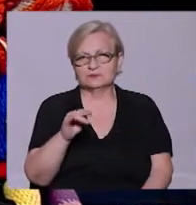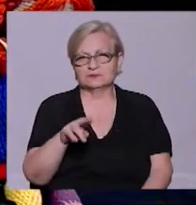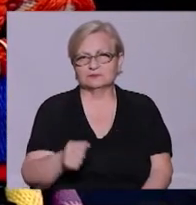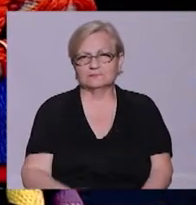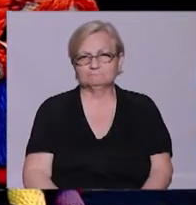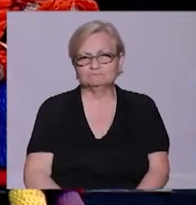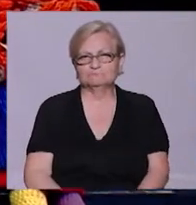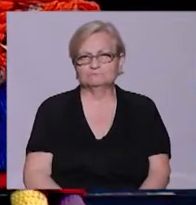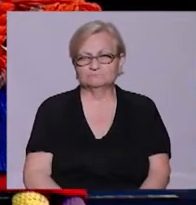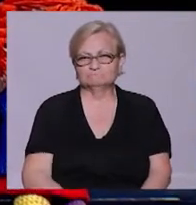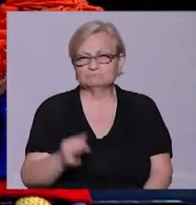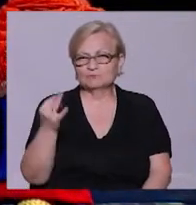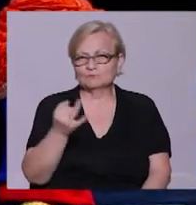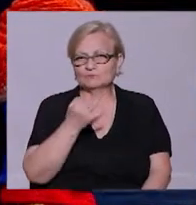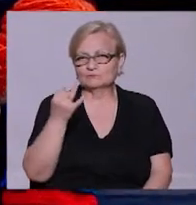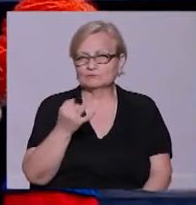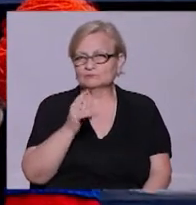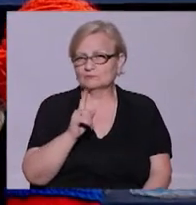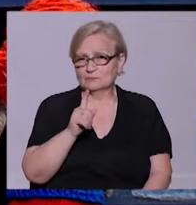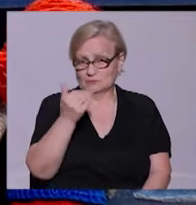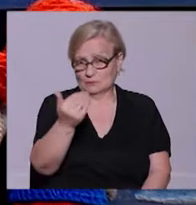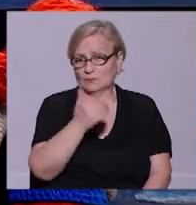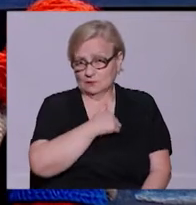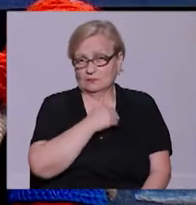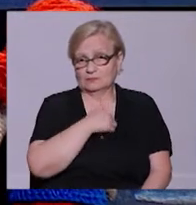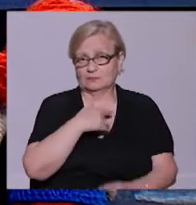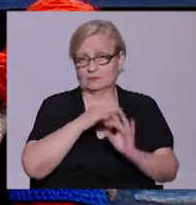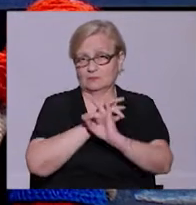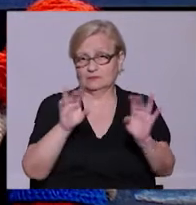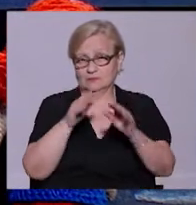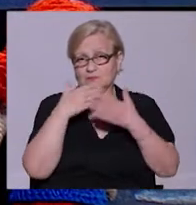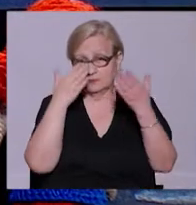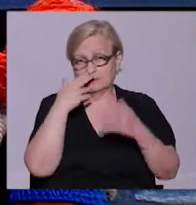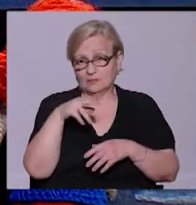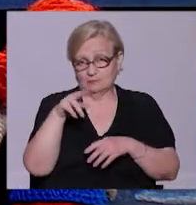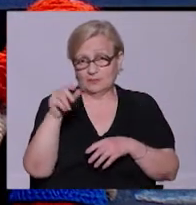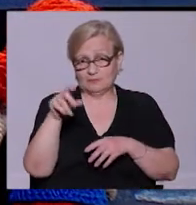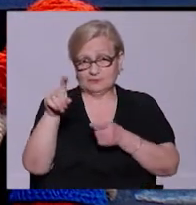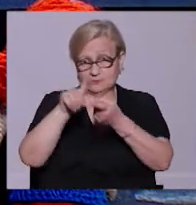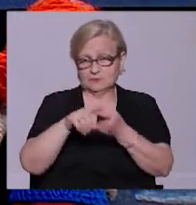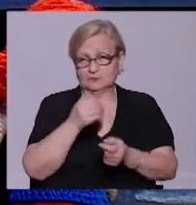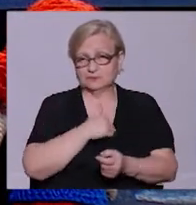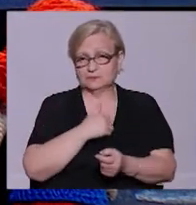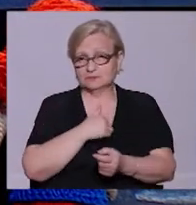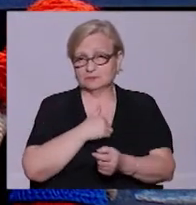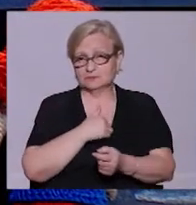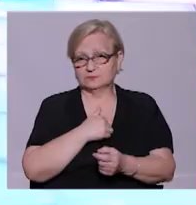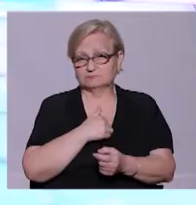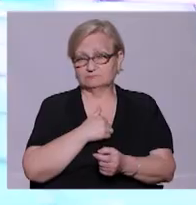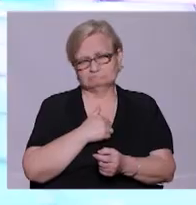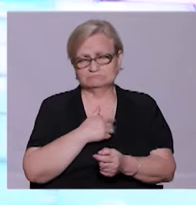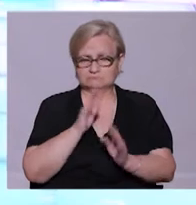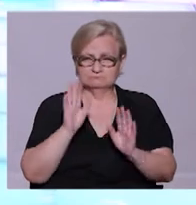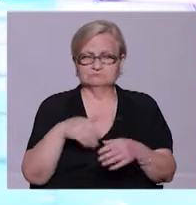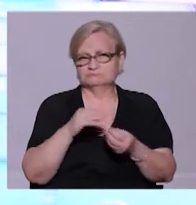რა საინტერესოა? რისი თქმა, ალბათ პეპი გინდათ რომ წავიკითხო. გაკვეთილი პეპისთან დაკავშირებით გინდათ რომ იყოს. რა